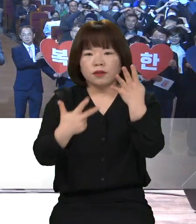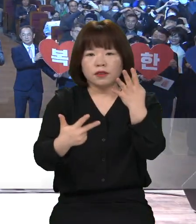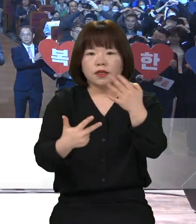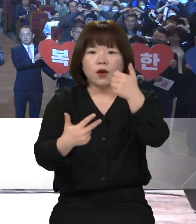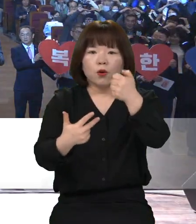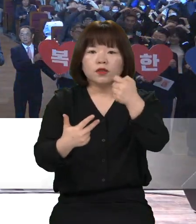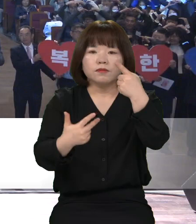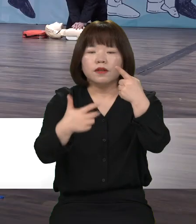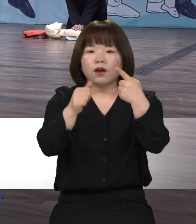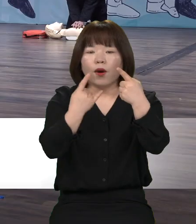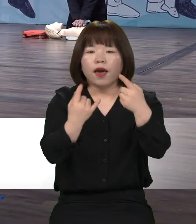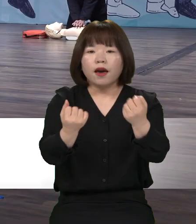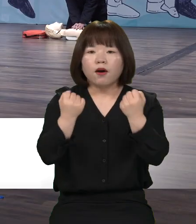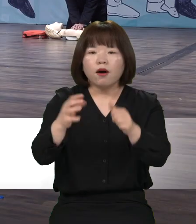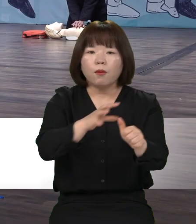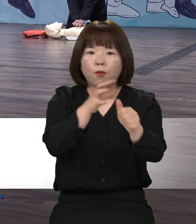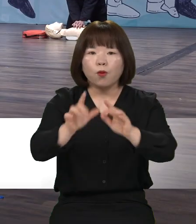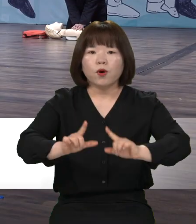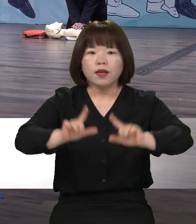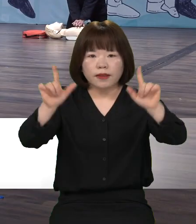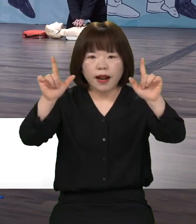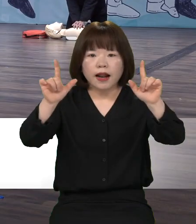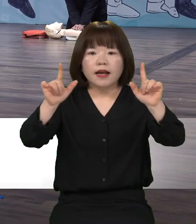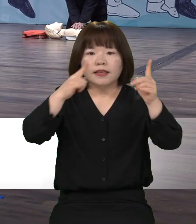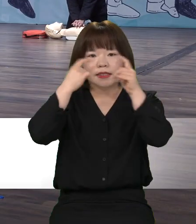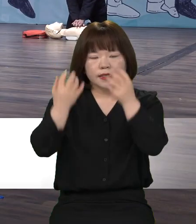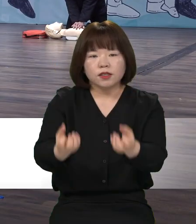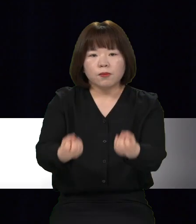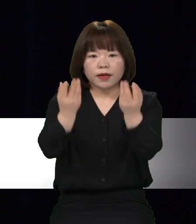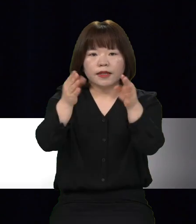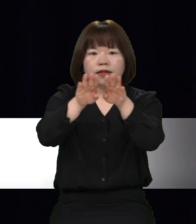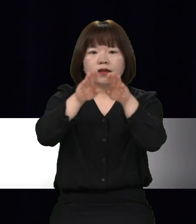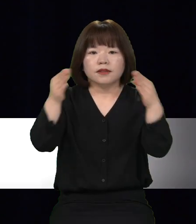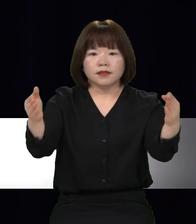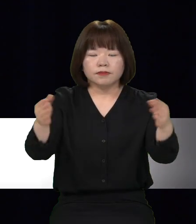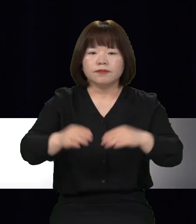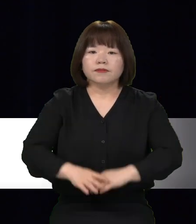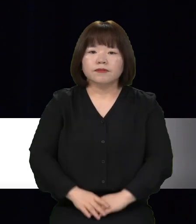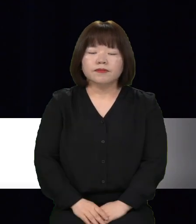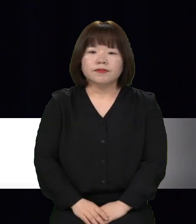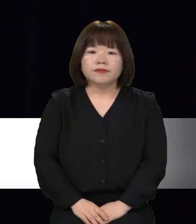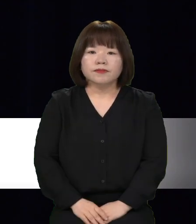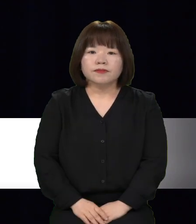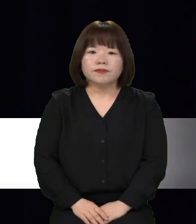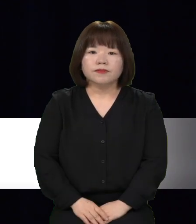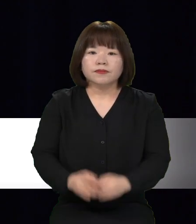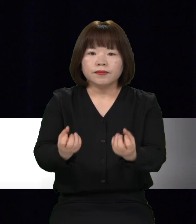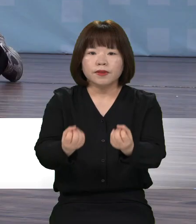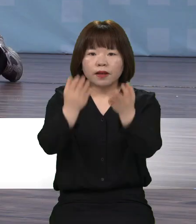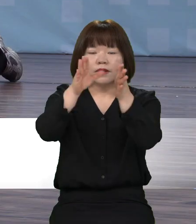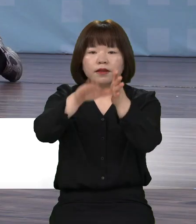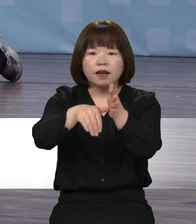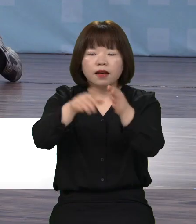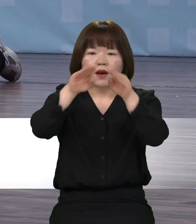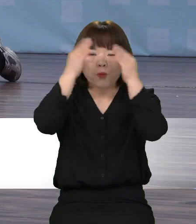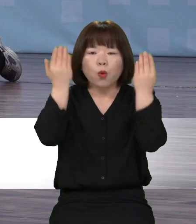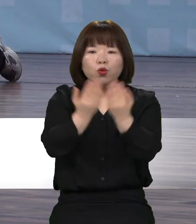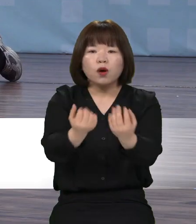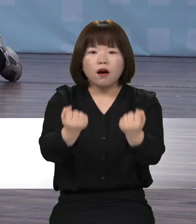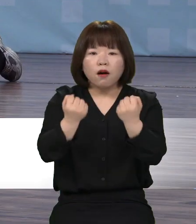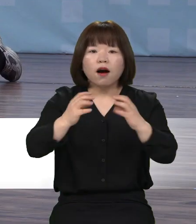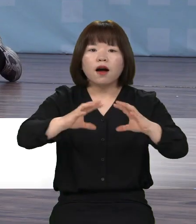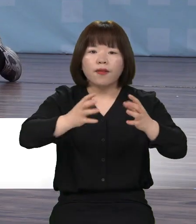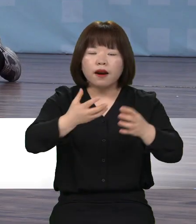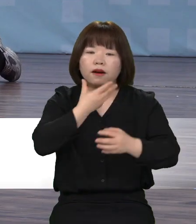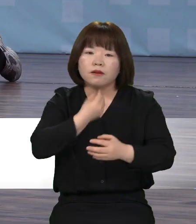7일 제51회 보건의 날 및 제75회 세계 보건의날 기념행사를 가졌습니다 행사는 모두가